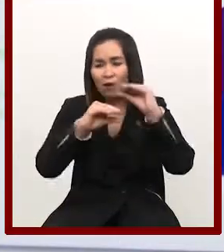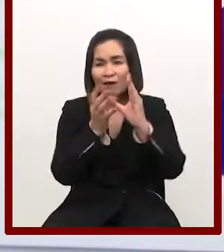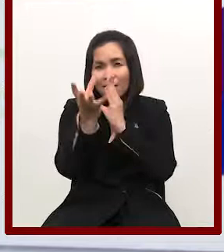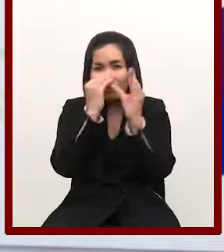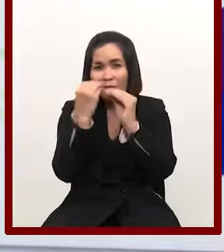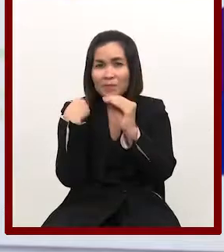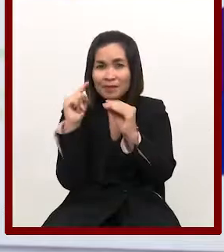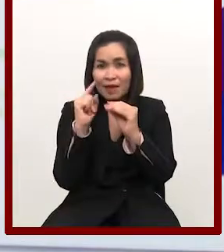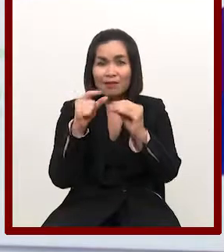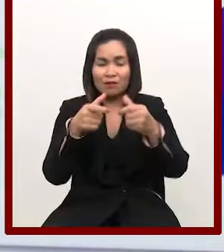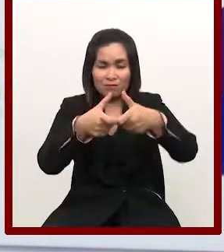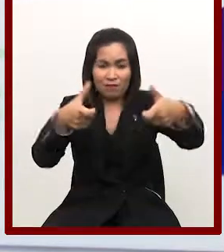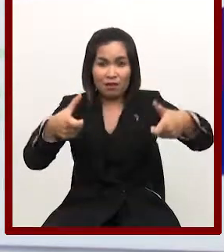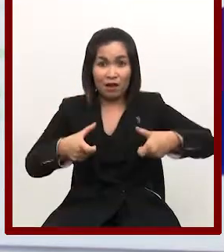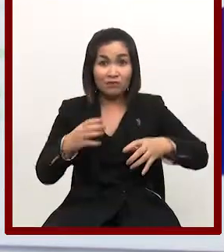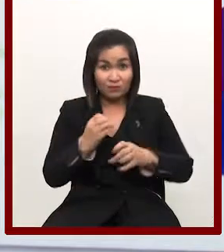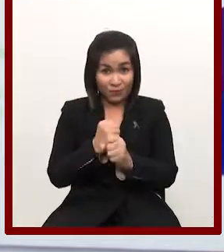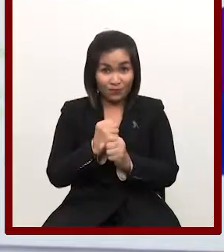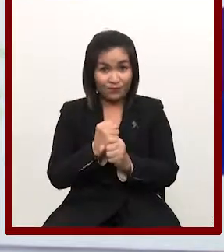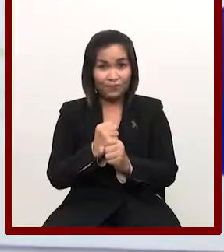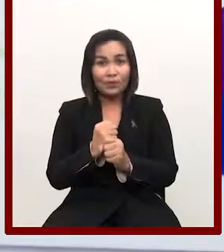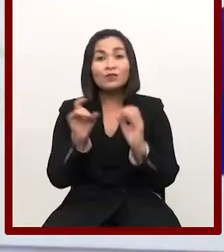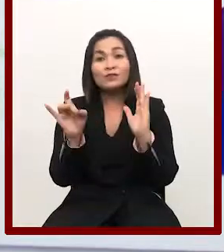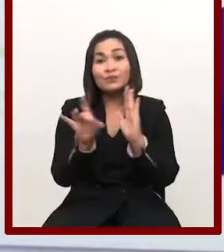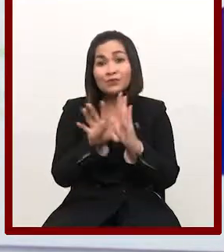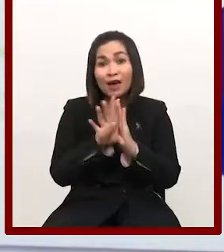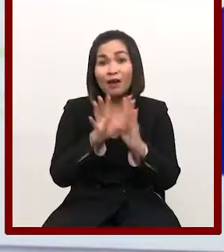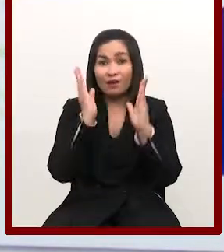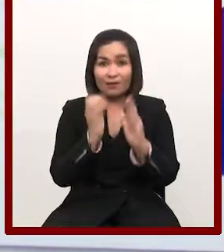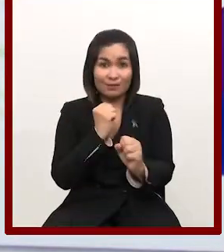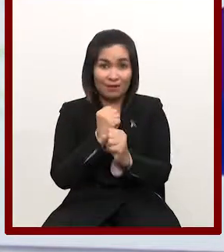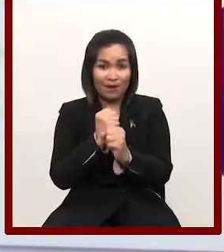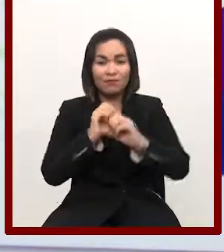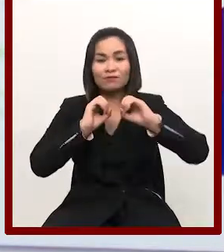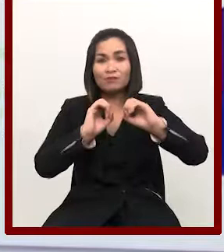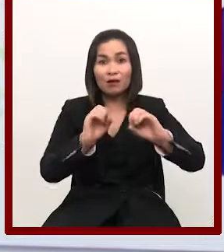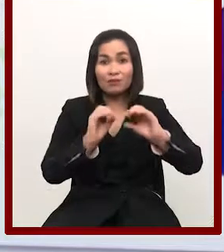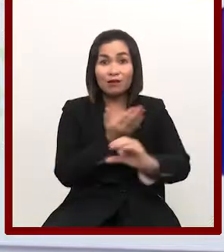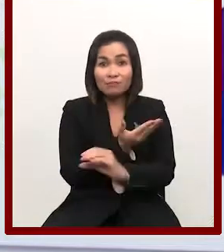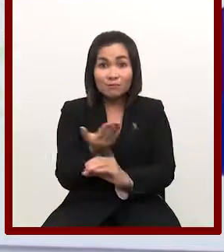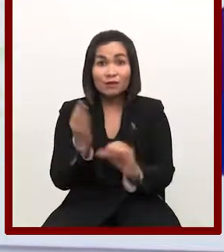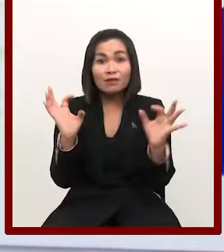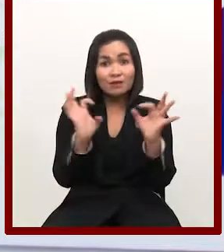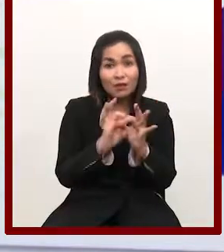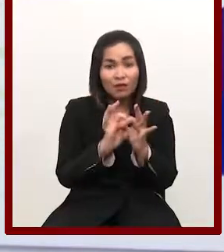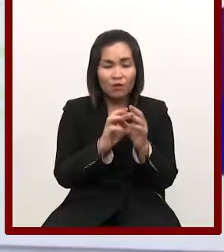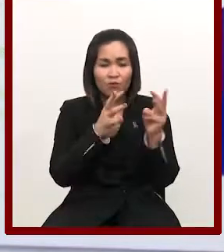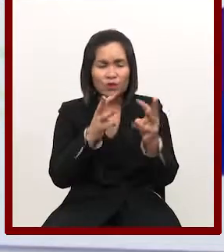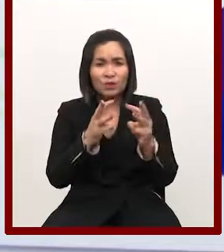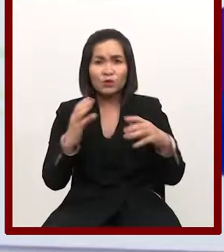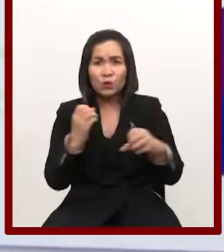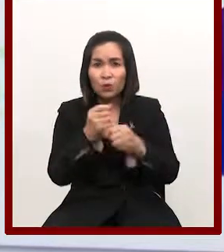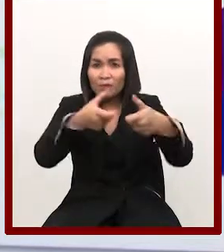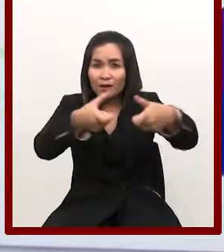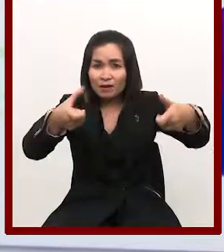นรู้ซึ่งภาคสุดท้ายนี้เจ้าหน้าที่ของเราก็จะได้สอนน้องๆในเรื่องของการเขียนรายง